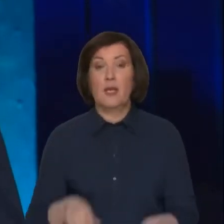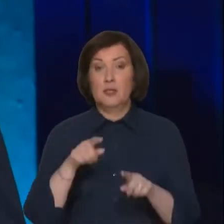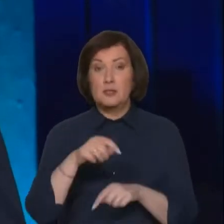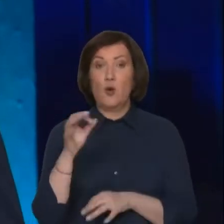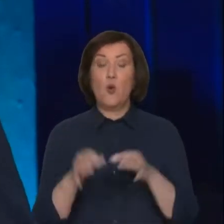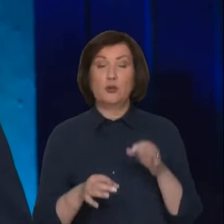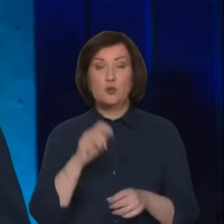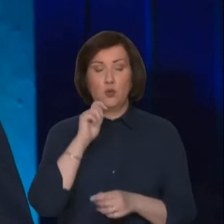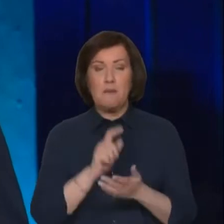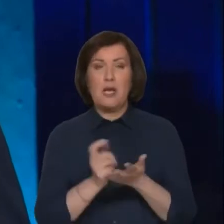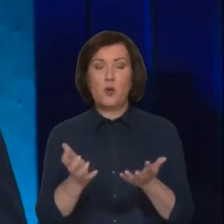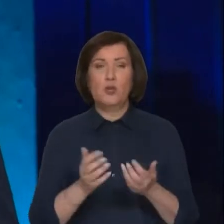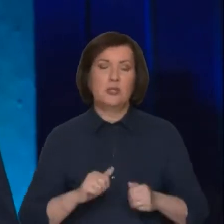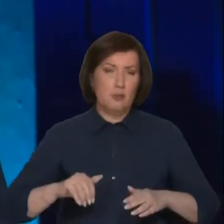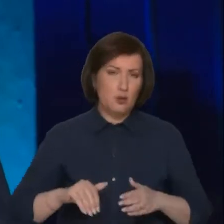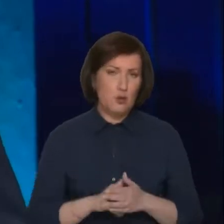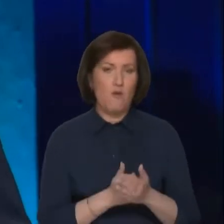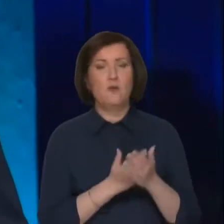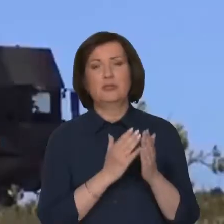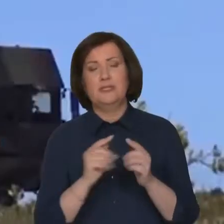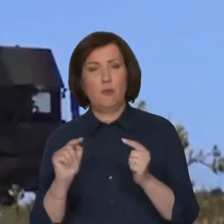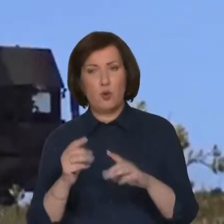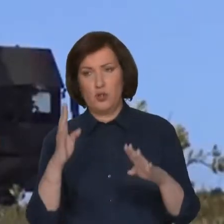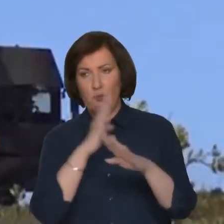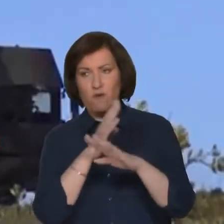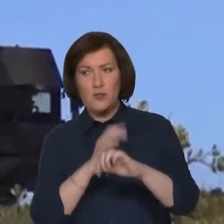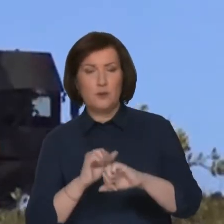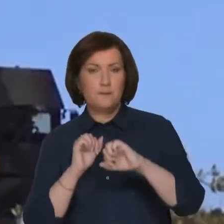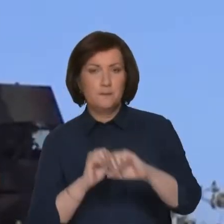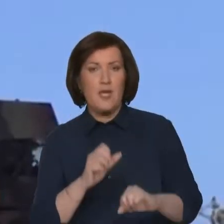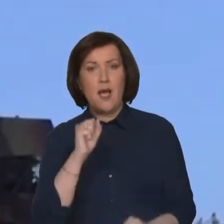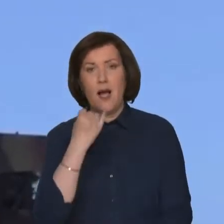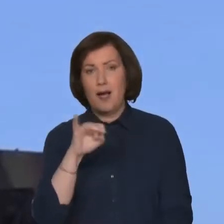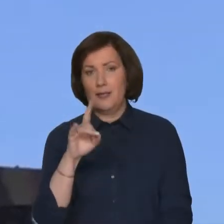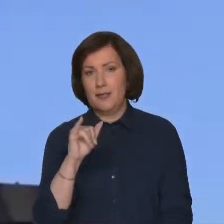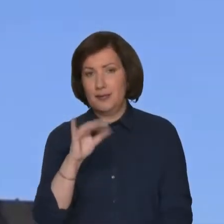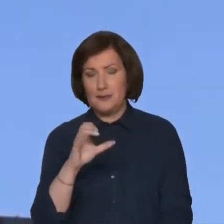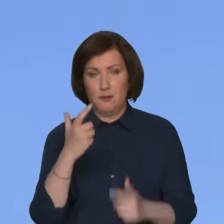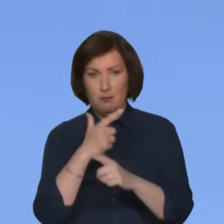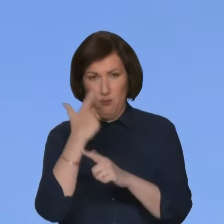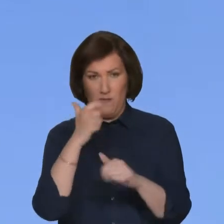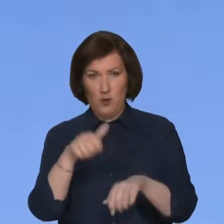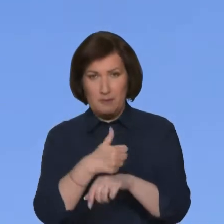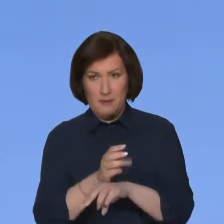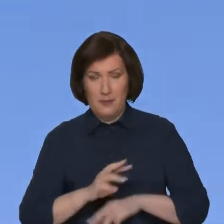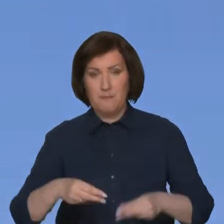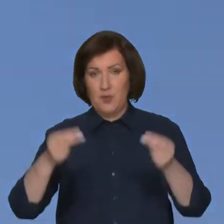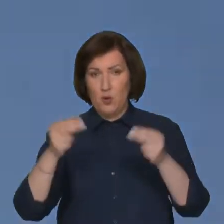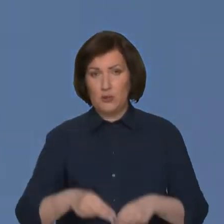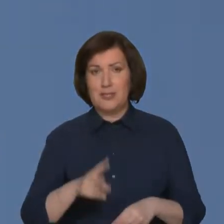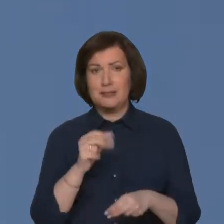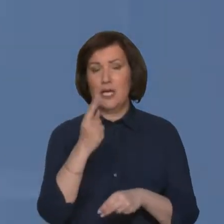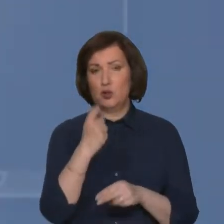осені Україна має отримати нову систему протиповітряної оборони «Айріс», повідомив прем'єр. Контракт на